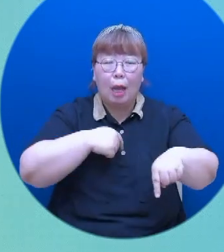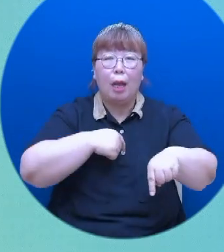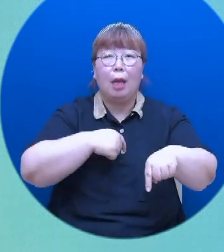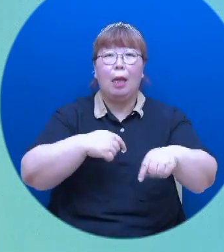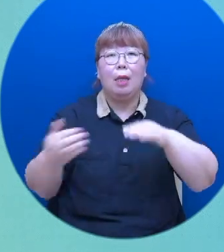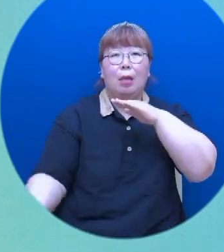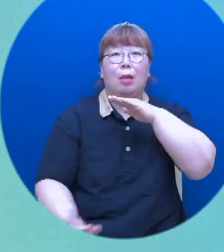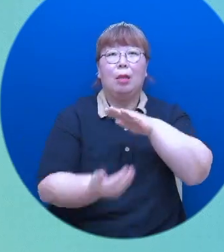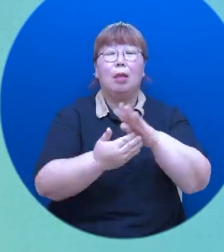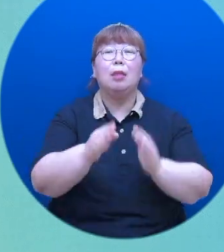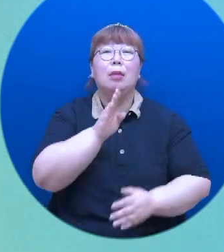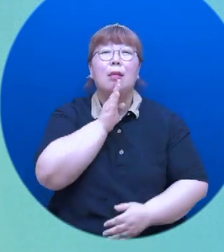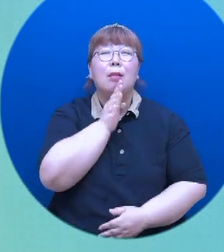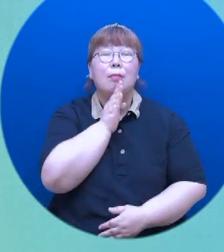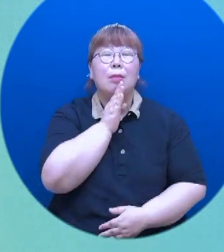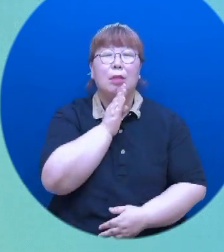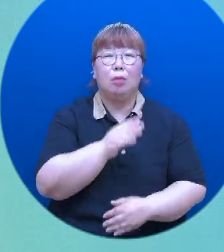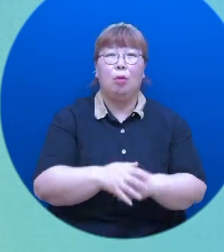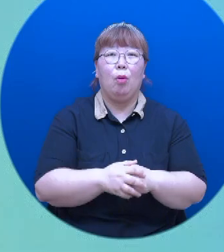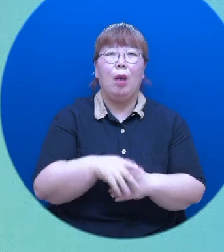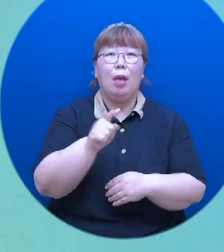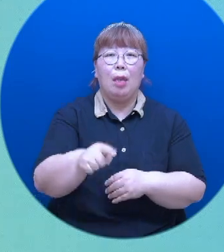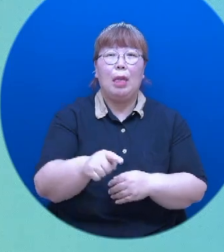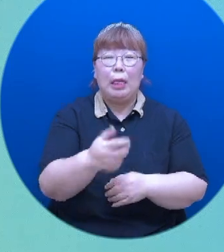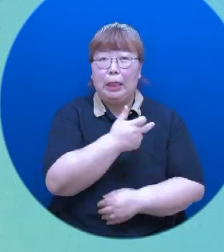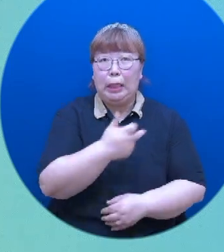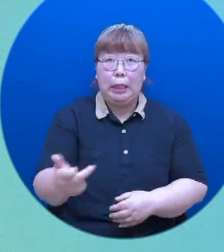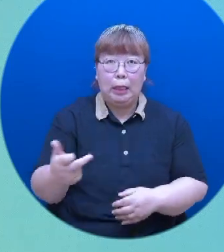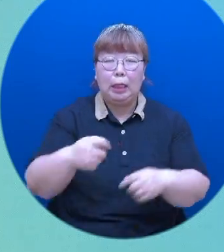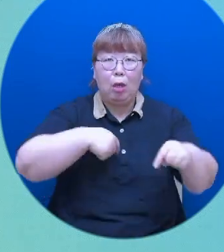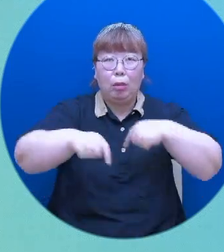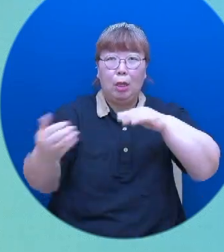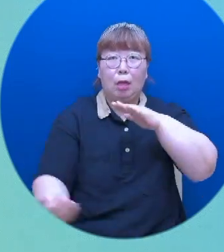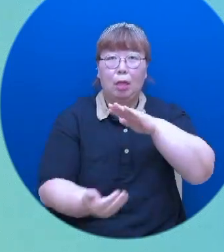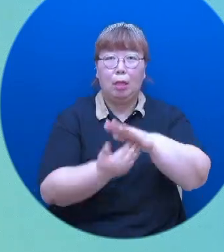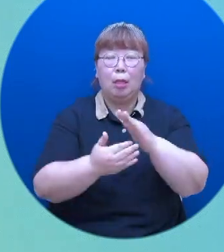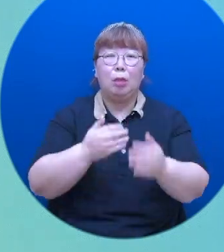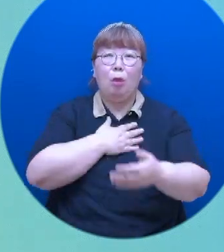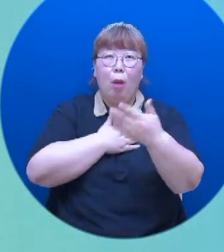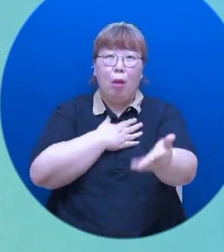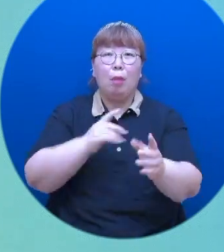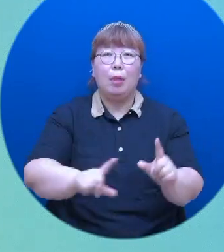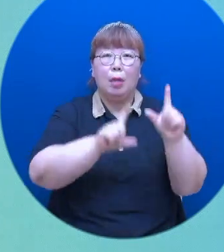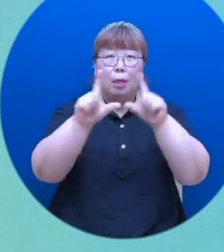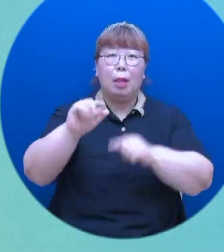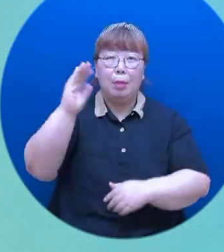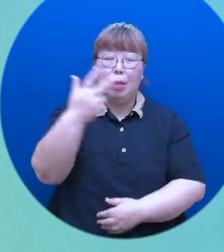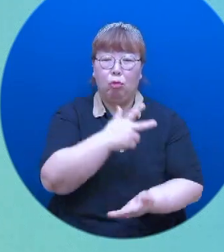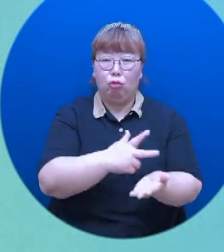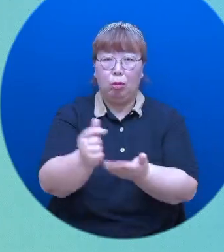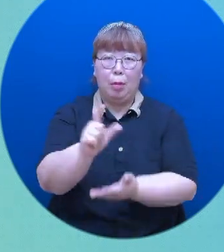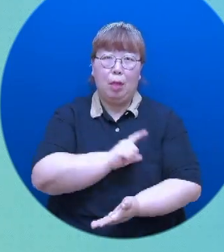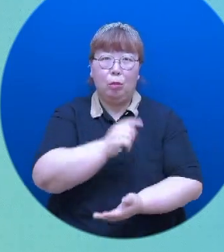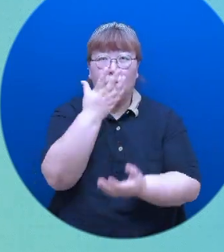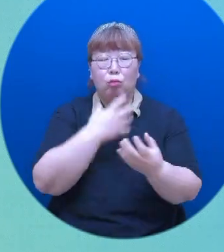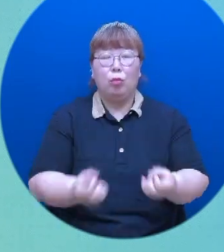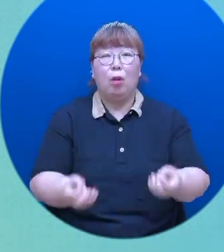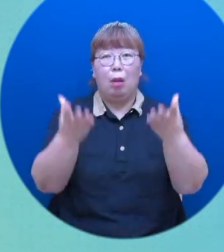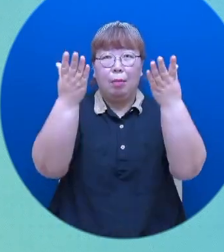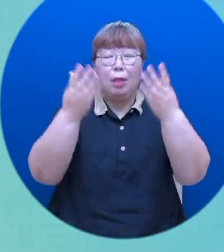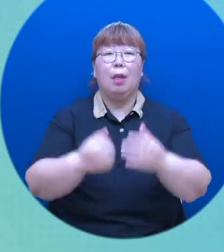사실을 믿으시고 이 믿음으로 큰 역사를 이루어내는 저와 여러분의 삶이 되기를 주의 이름으로